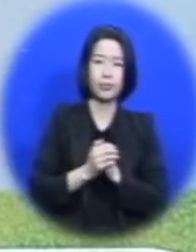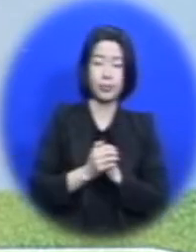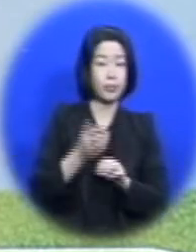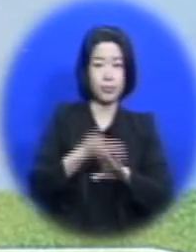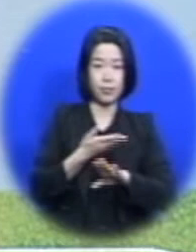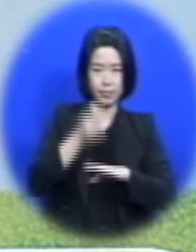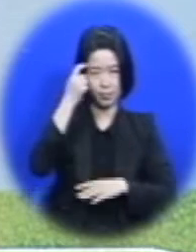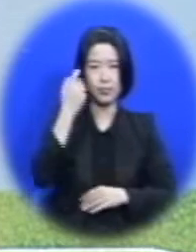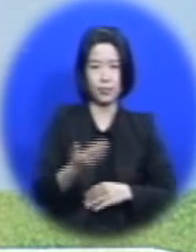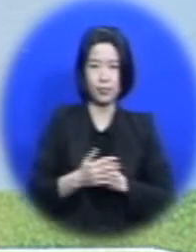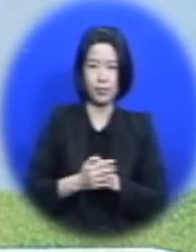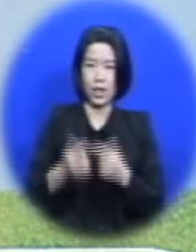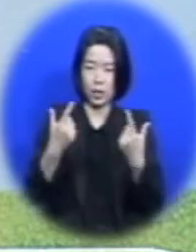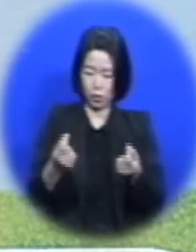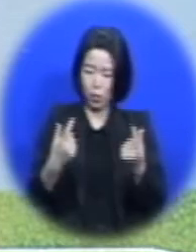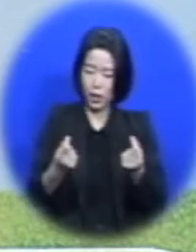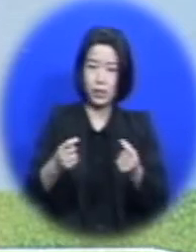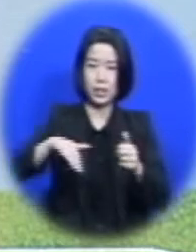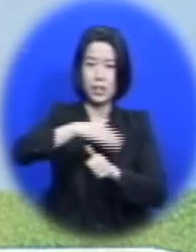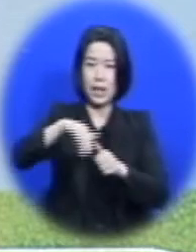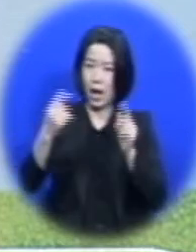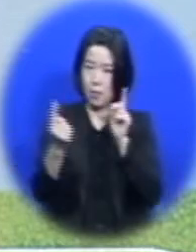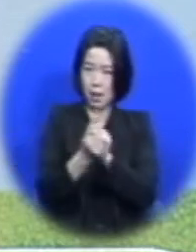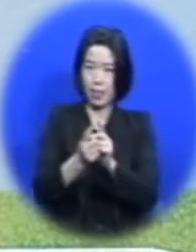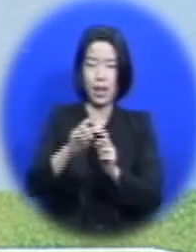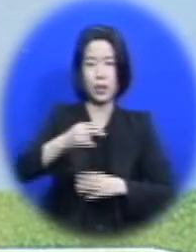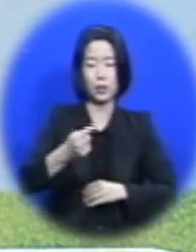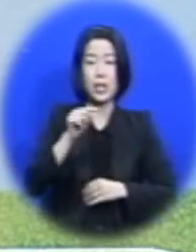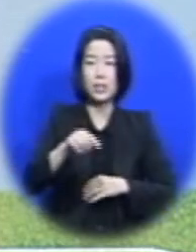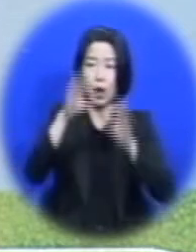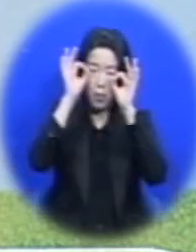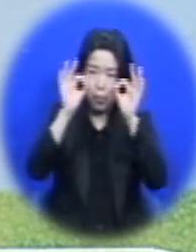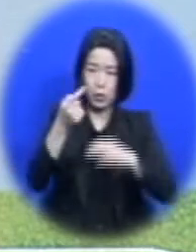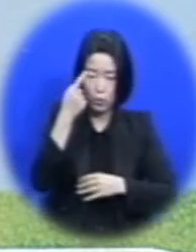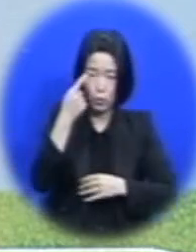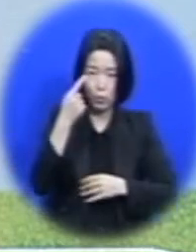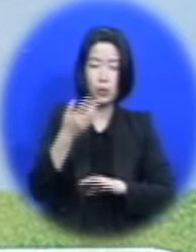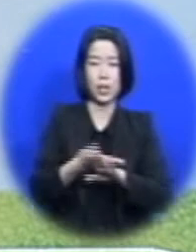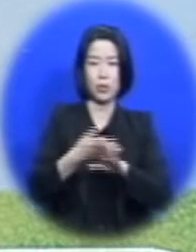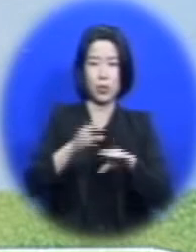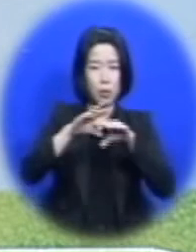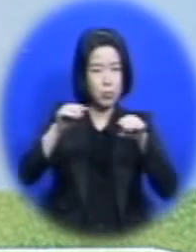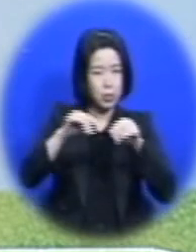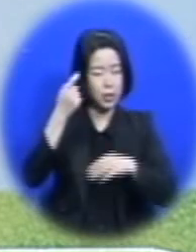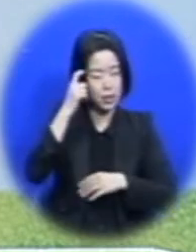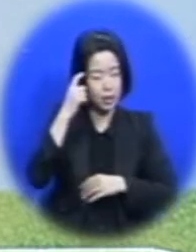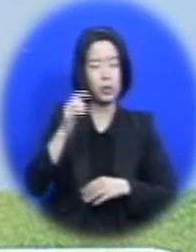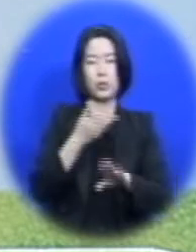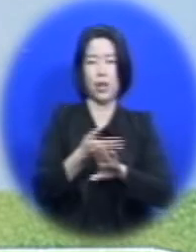다르죠 똑같은 상황을 만나도 그것을 보는 눈도 다르고 해석하는 것도 다르고